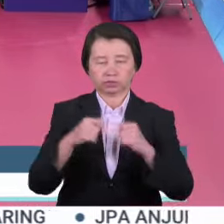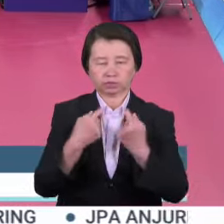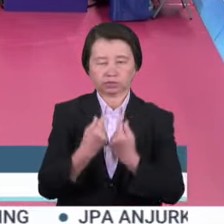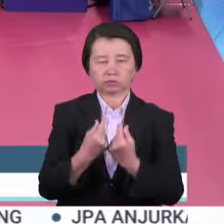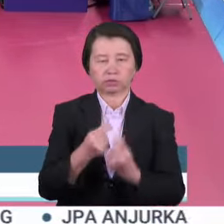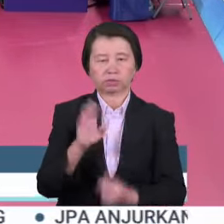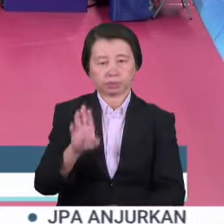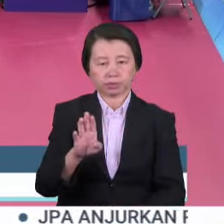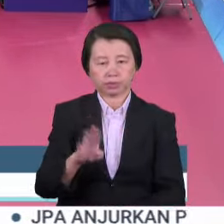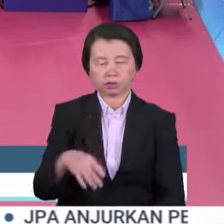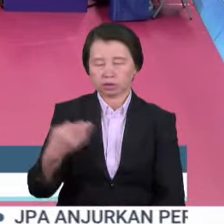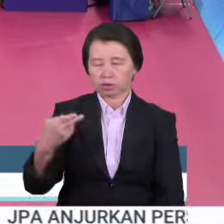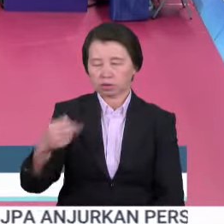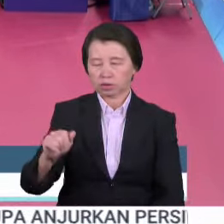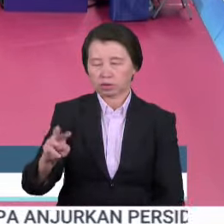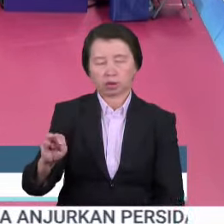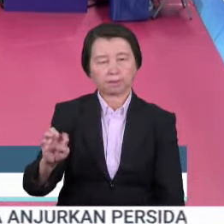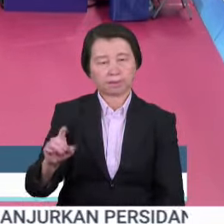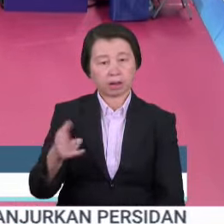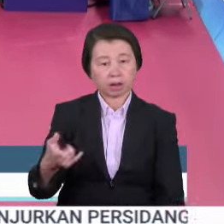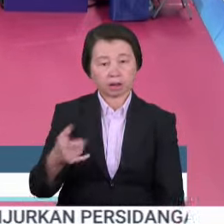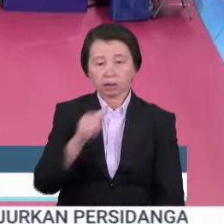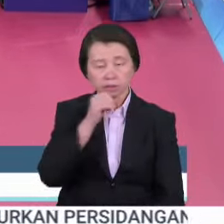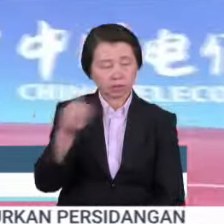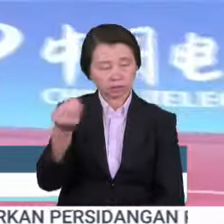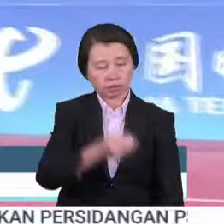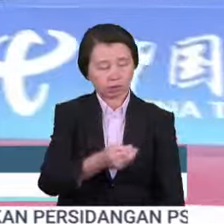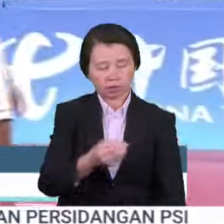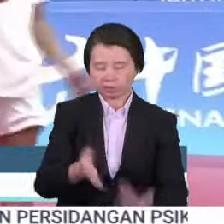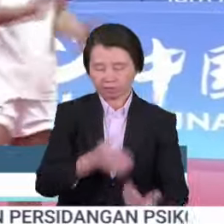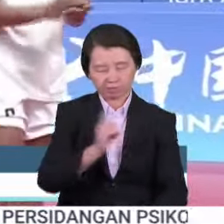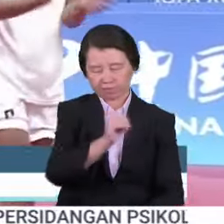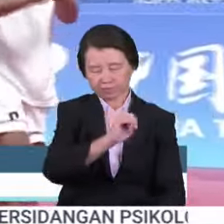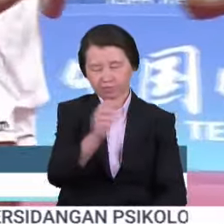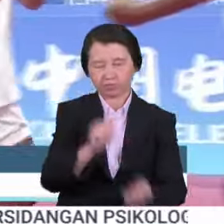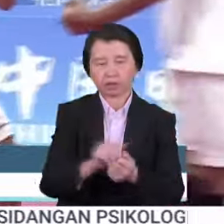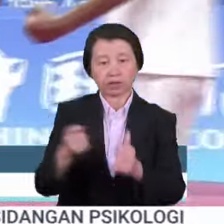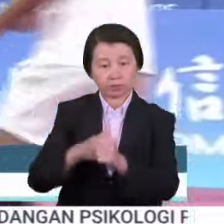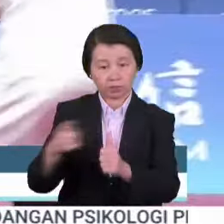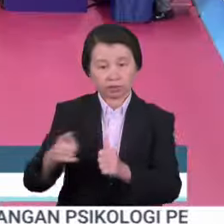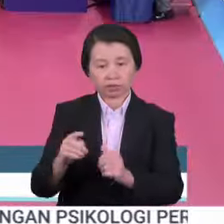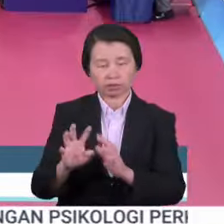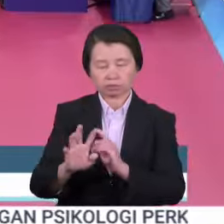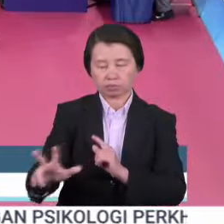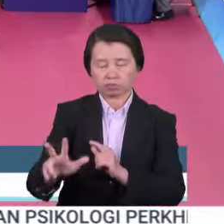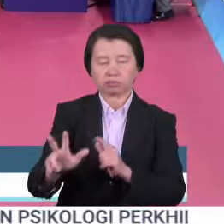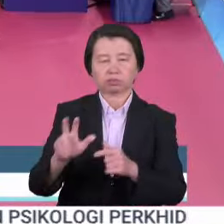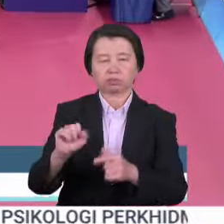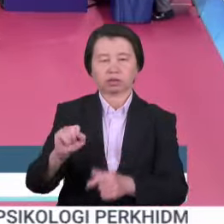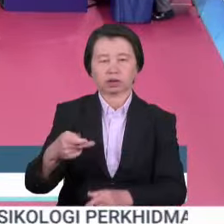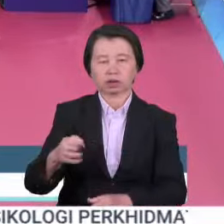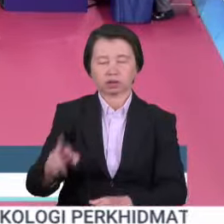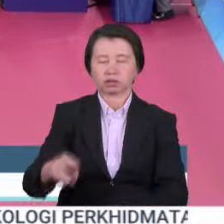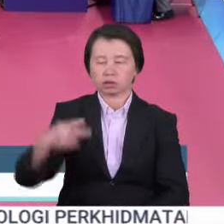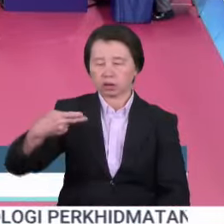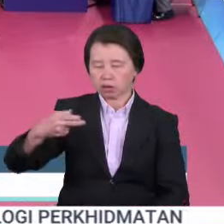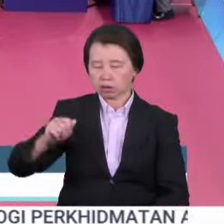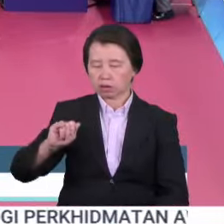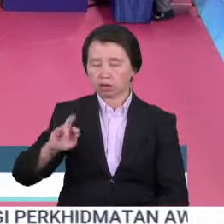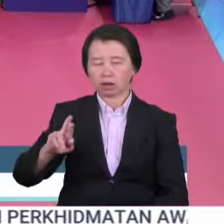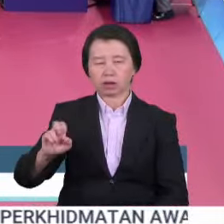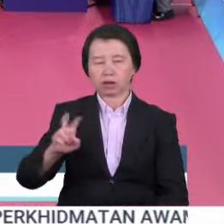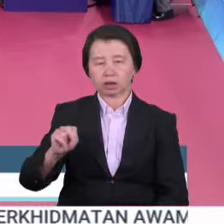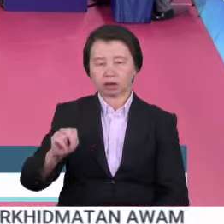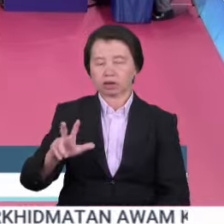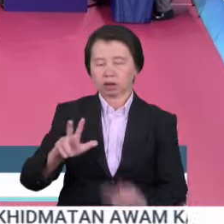B. Anak buah Ahmad Jais Baharun tidak diberikan laluan mudah apabila regu pertama yang dibarisi Syahir Rosli, Khairul Zaman